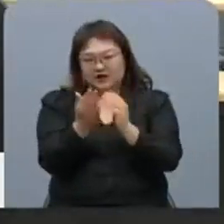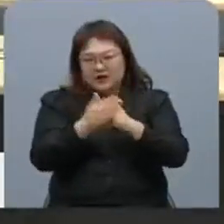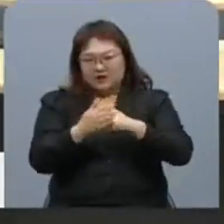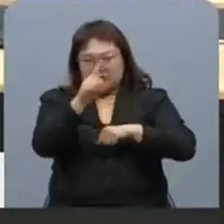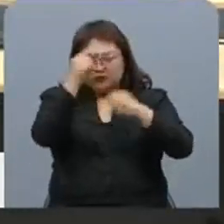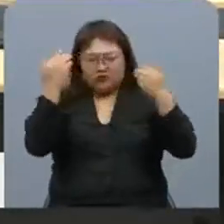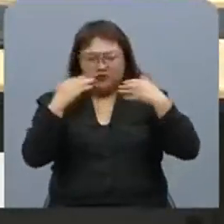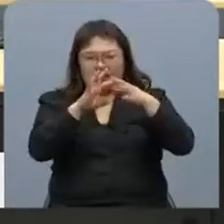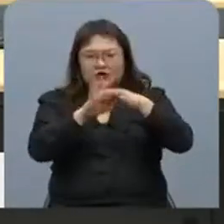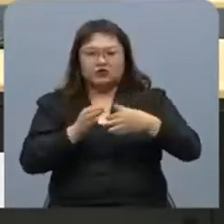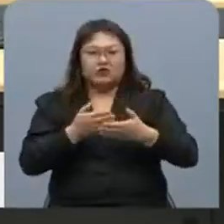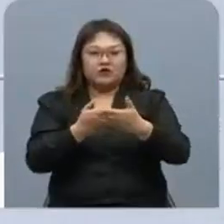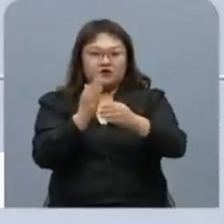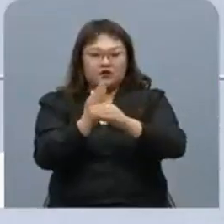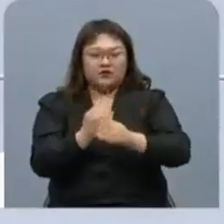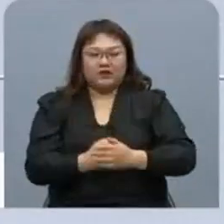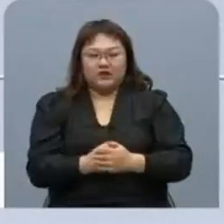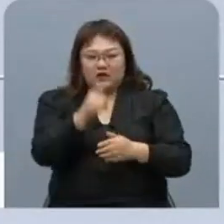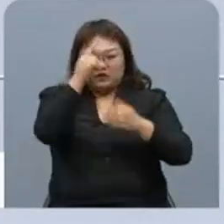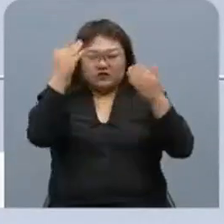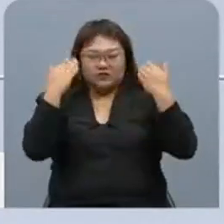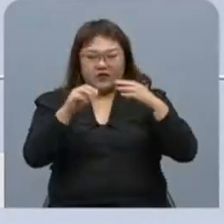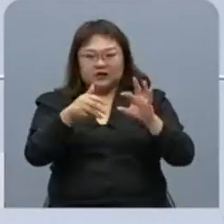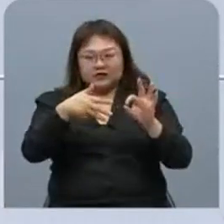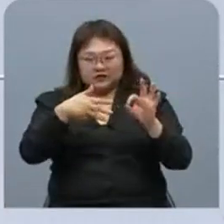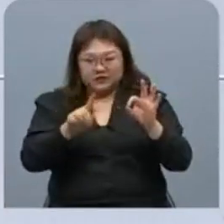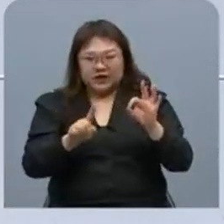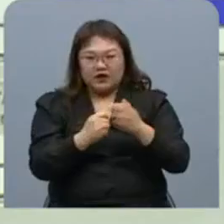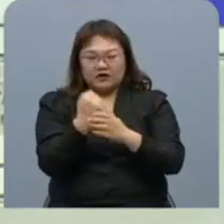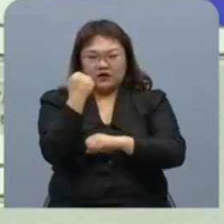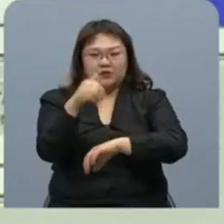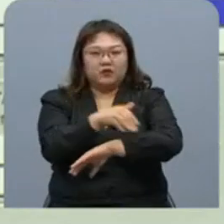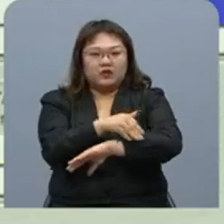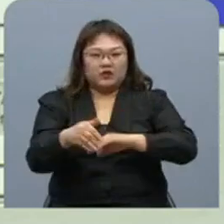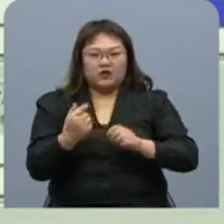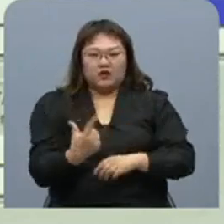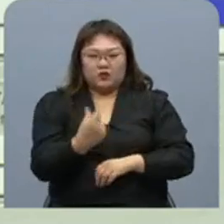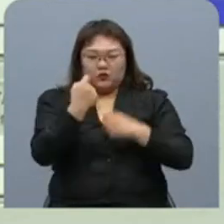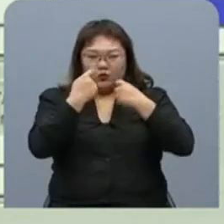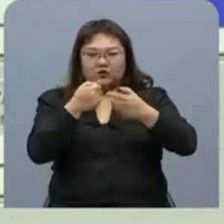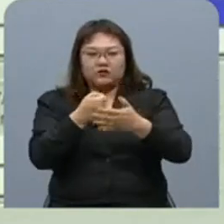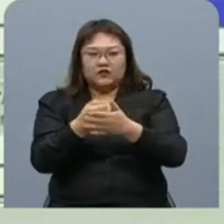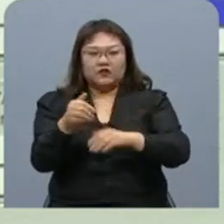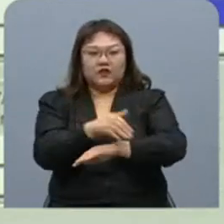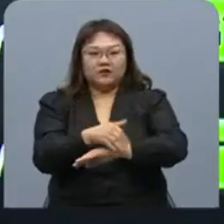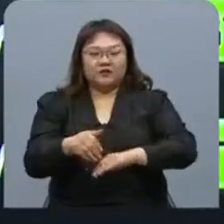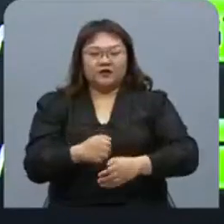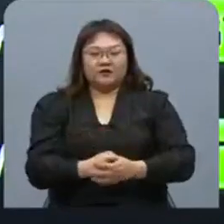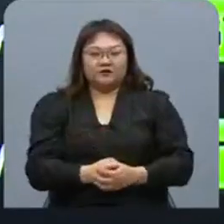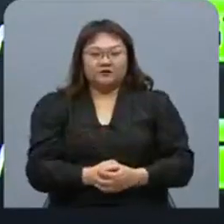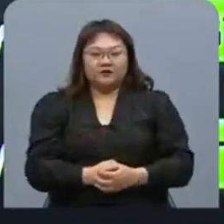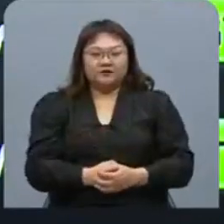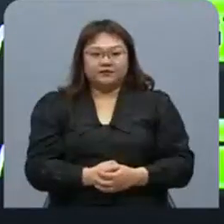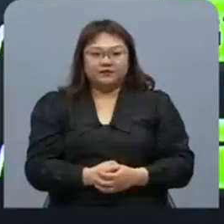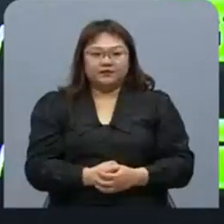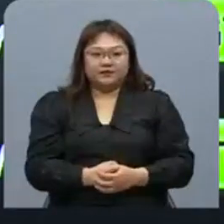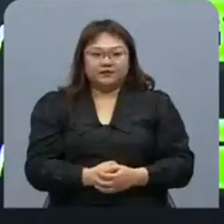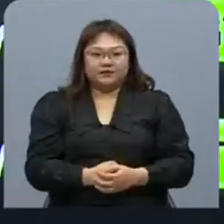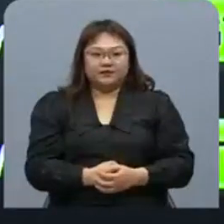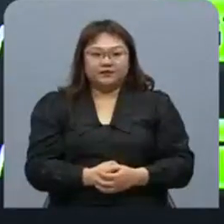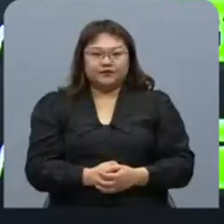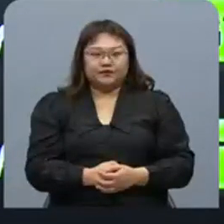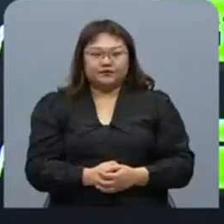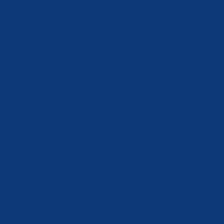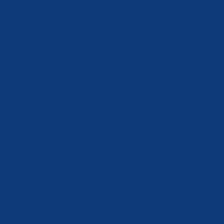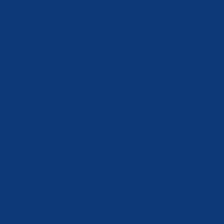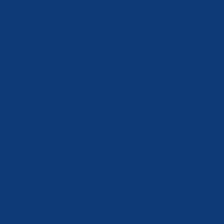있다고 설명했습니다. 정부의 제10차 전력수급 기본계획은 조만간 확정될 전망입니다. KBS 뉴스 김가람입니다.